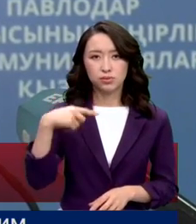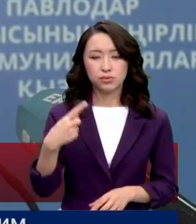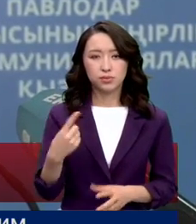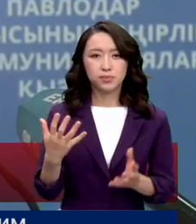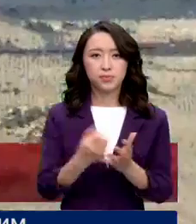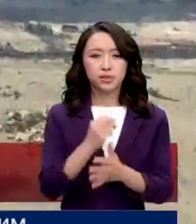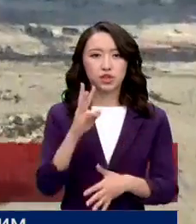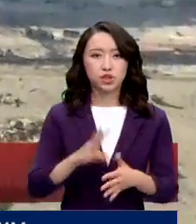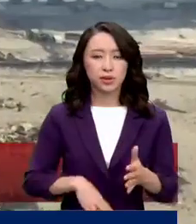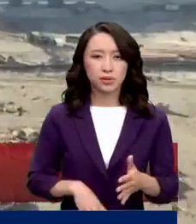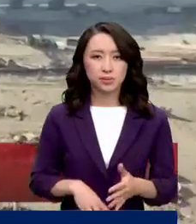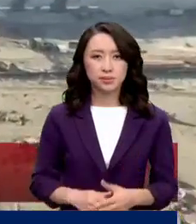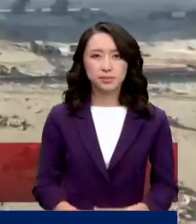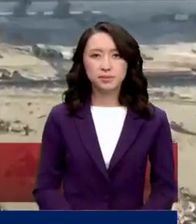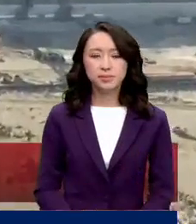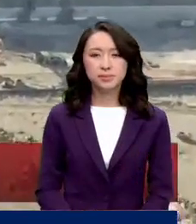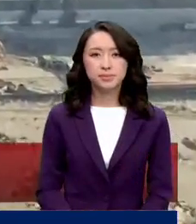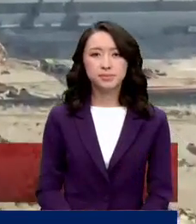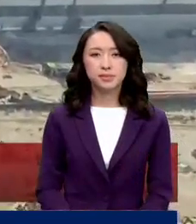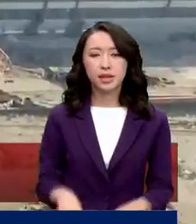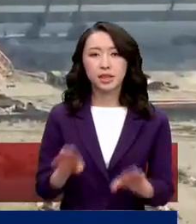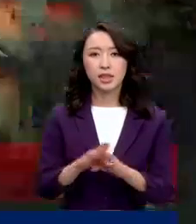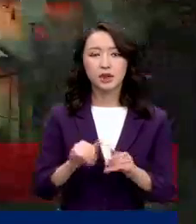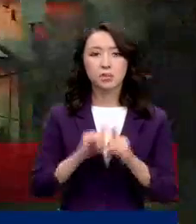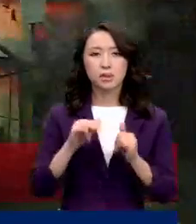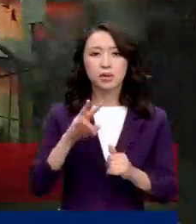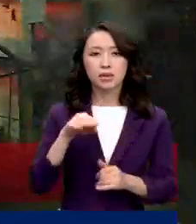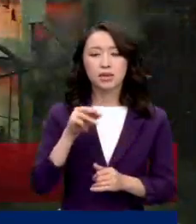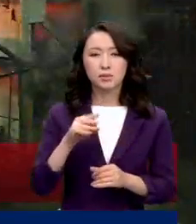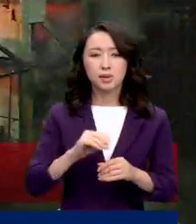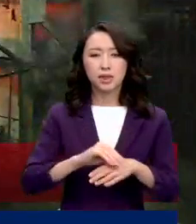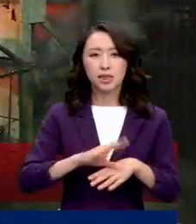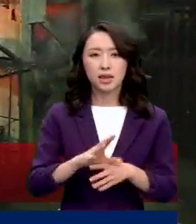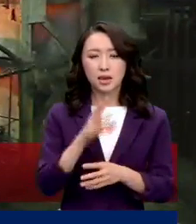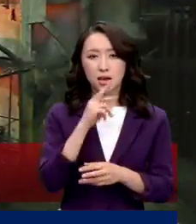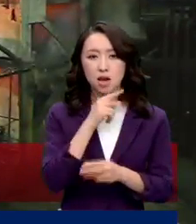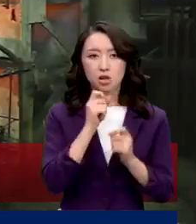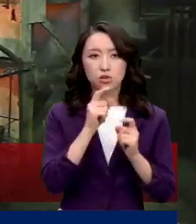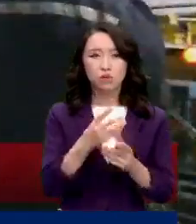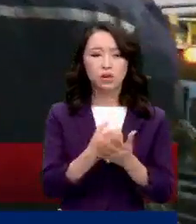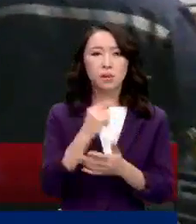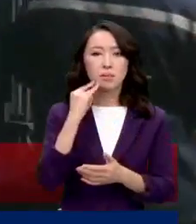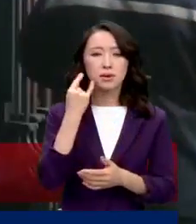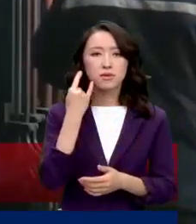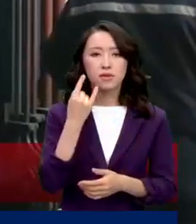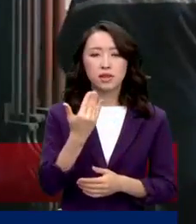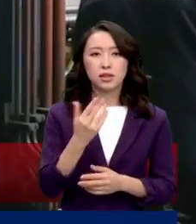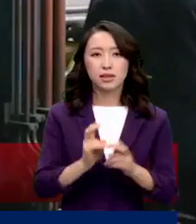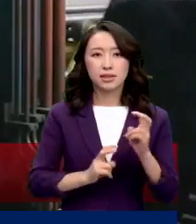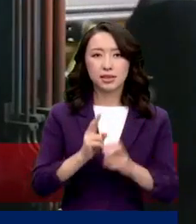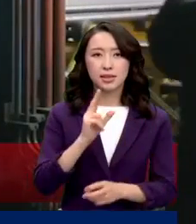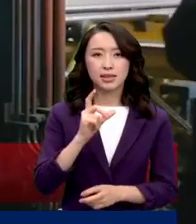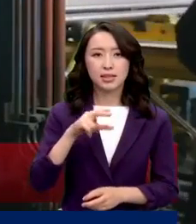нас штрафа. Также превышение лимита накопления отходов отмечено на павлодарском предприятии KSP